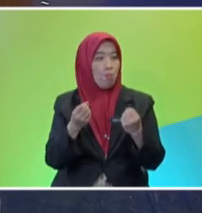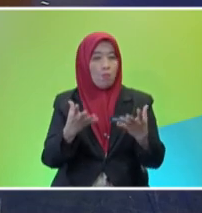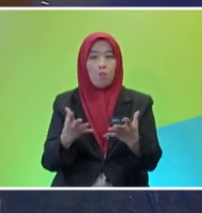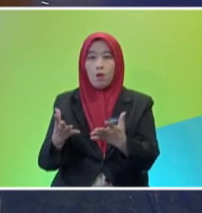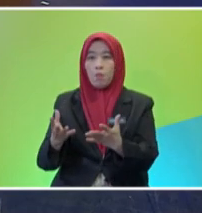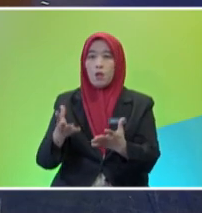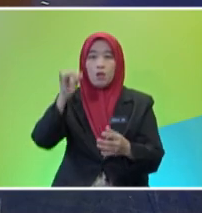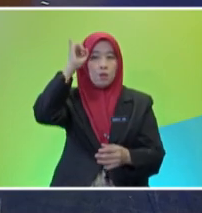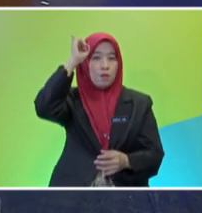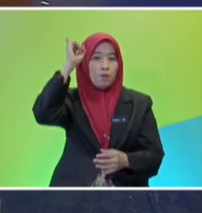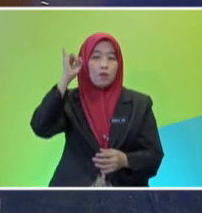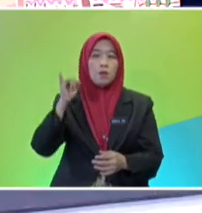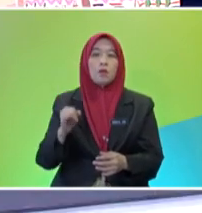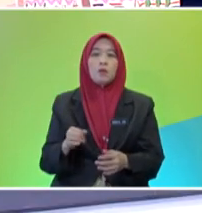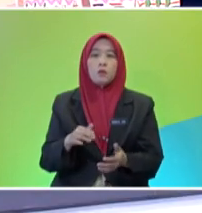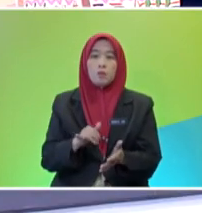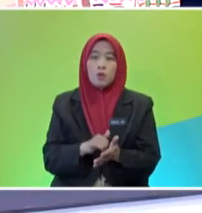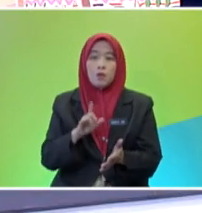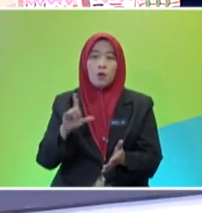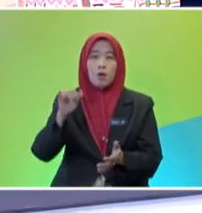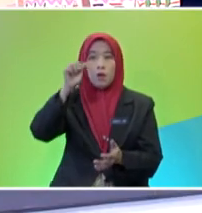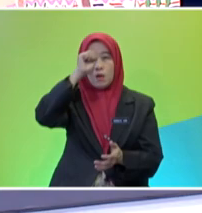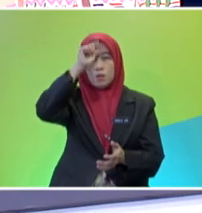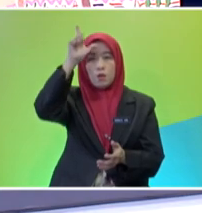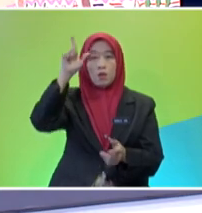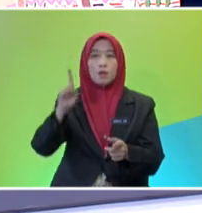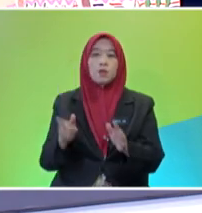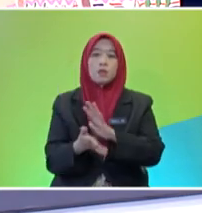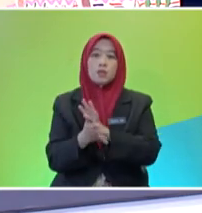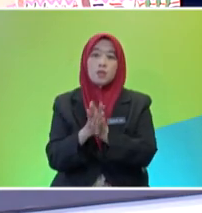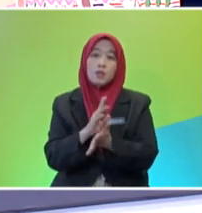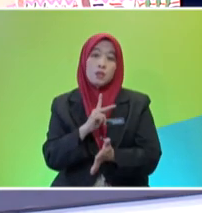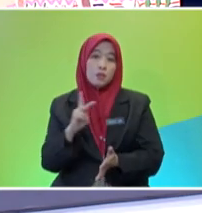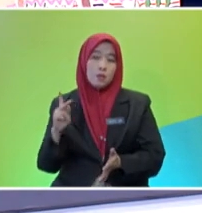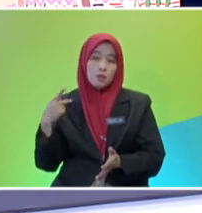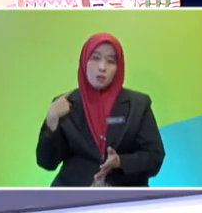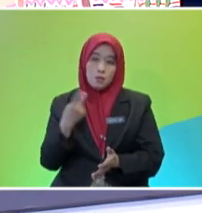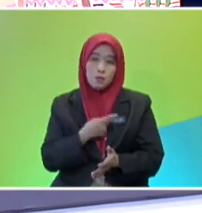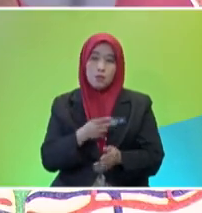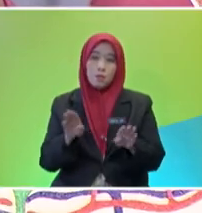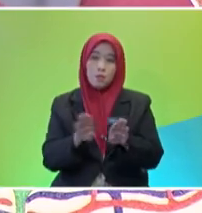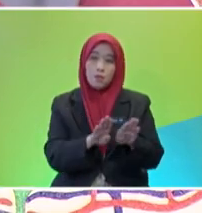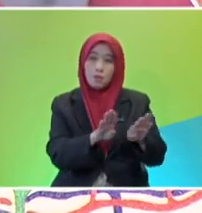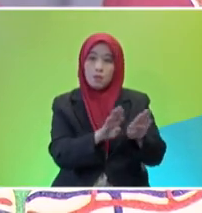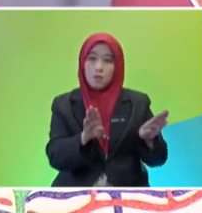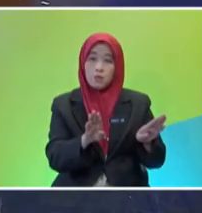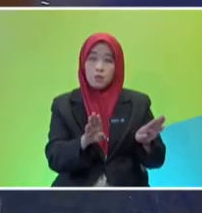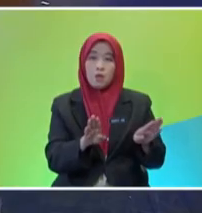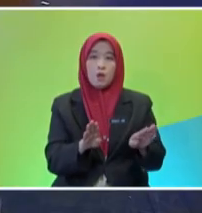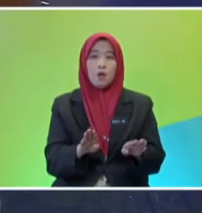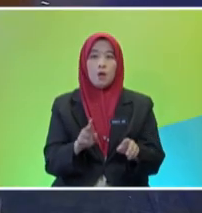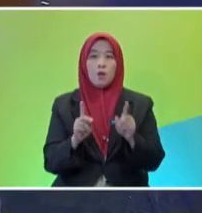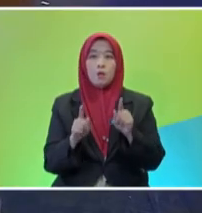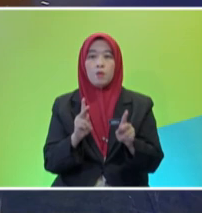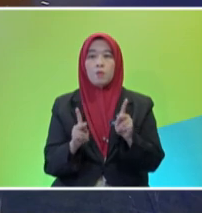Itulah hikmahnya kenapa Allah jadikan kita ni berbeza-beza. Walaupun kita mempunyai mata yang sama, ada mata, Irfan ada mata